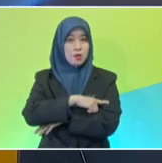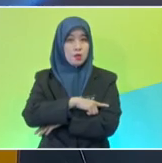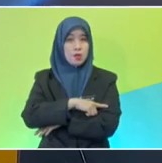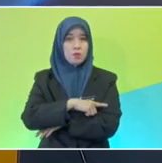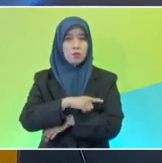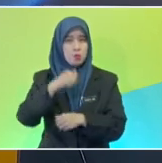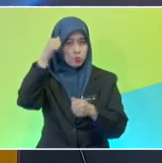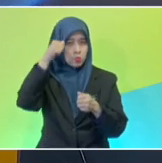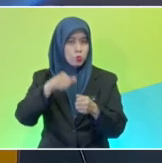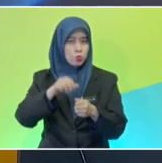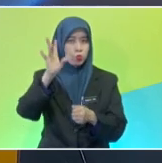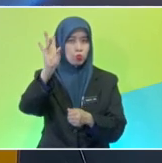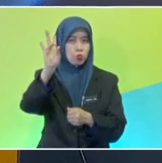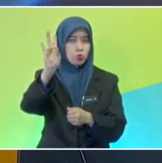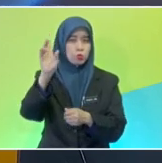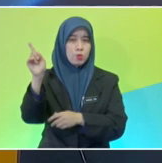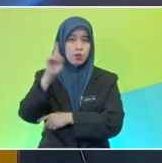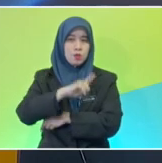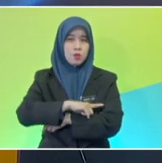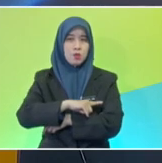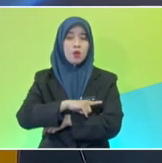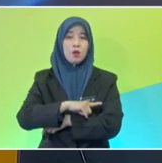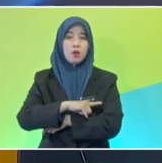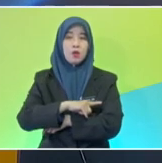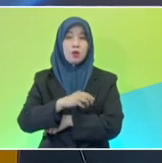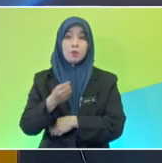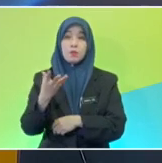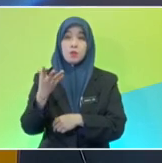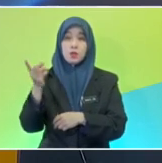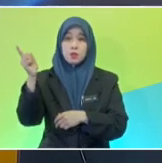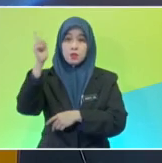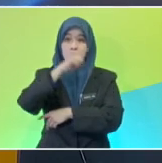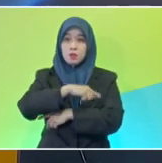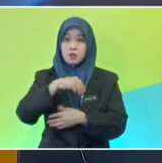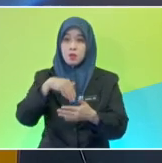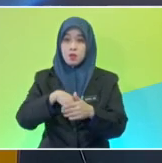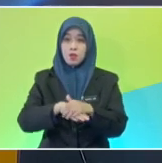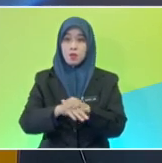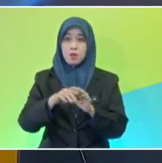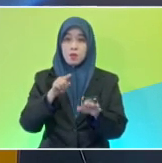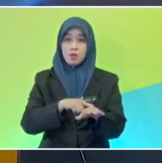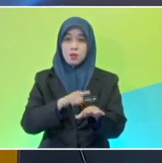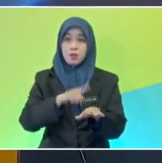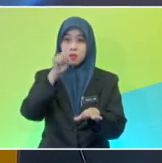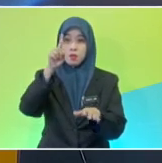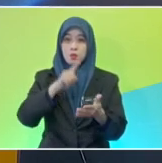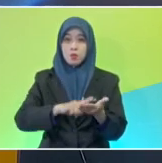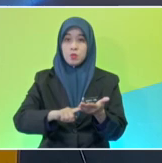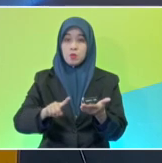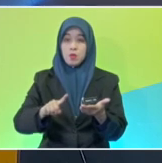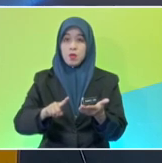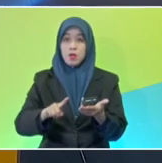cikgu, betul. Murid-murid kat rumah, cuba teka ada berapa hari dalam masa 1 minggu? Ha, berapa?